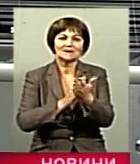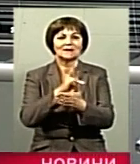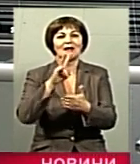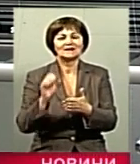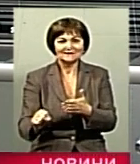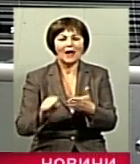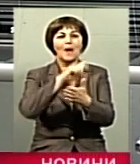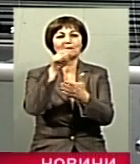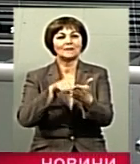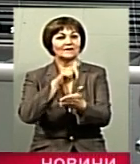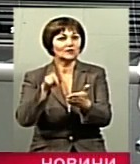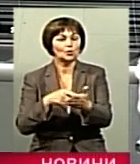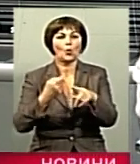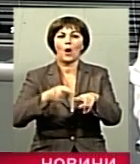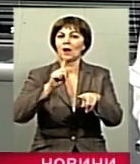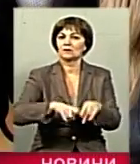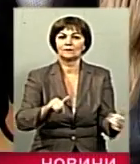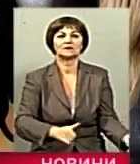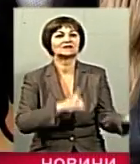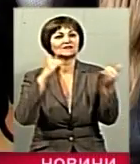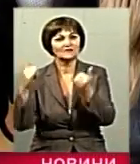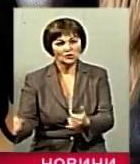брифінгу, присвяченому цій темі.